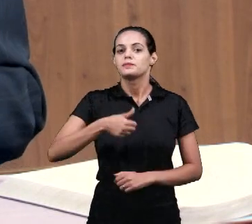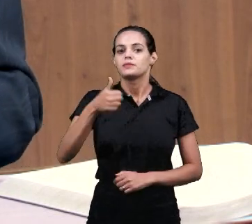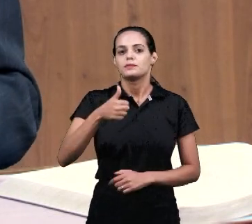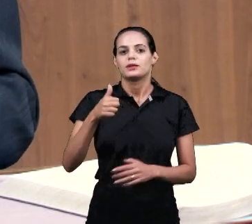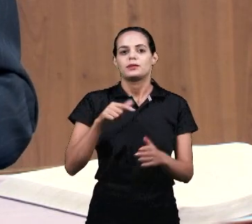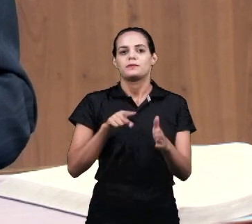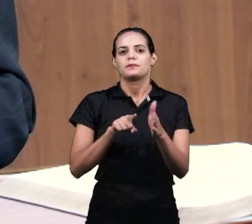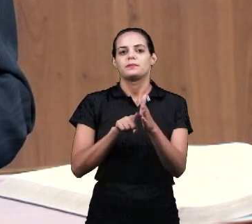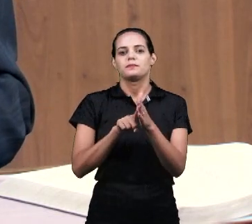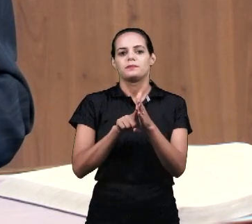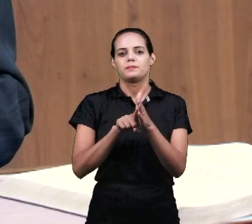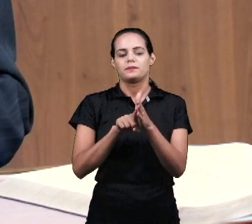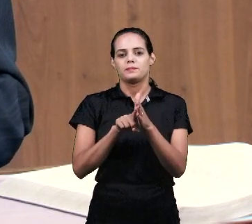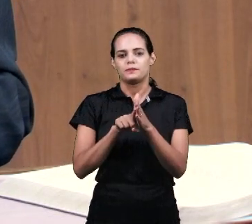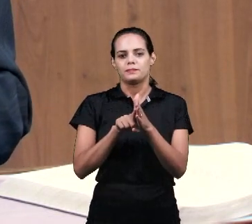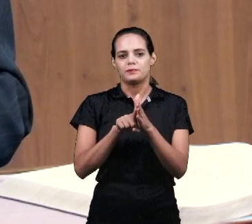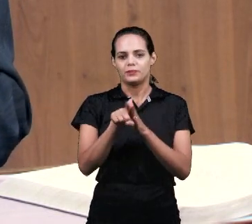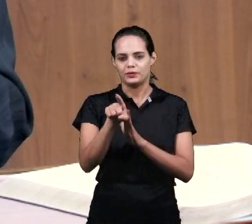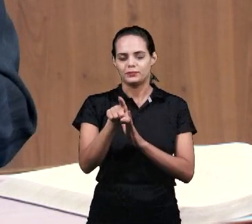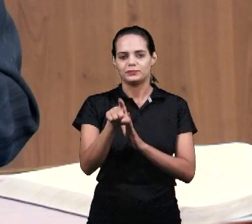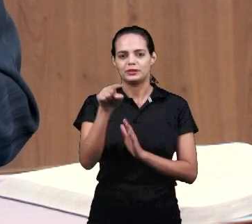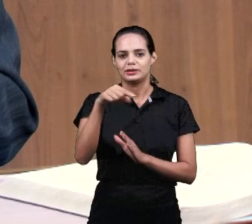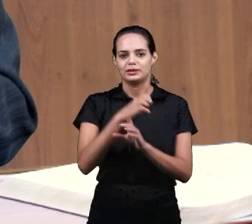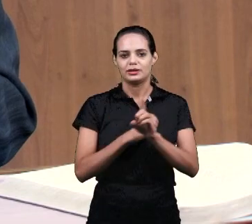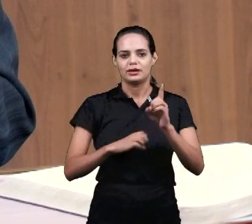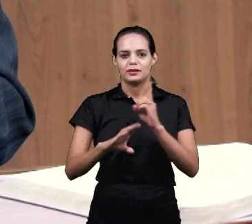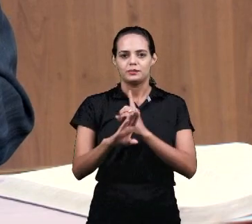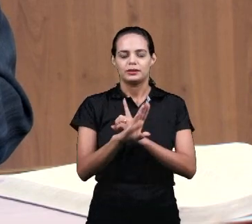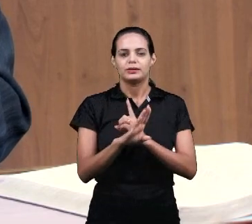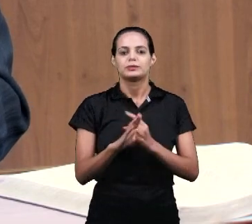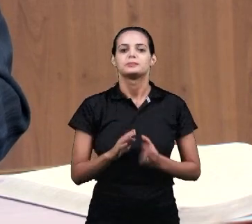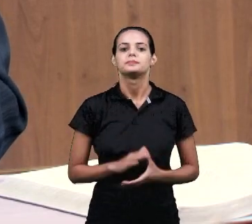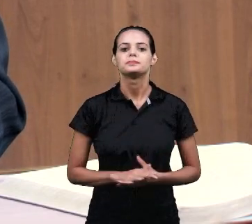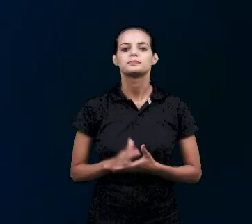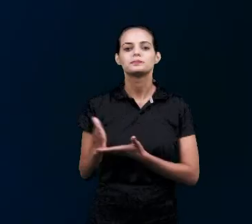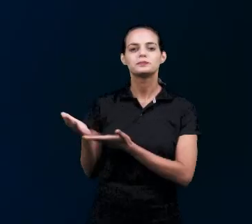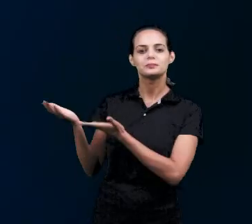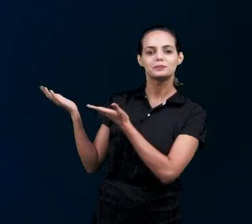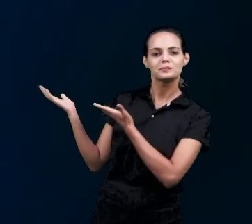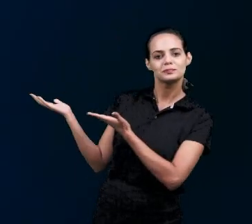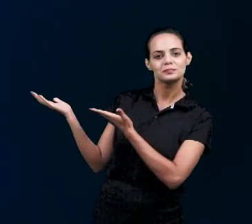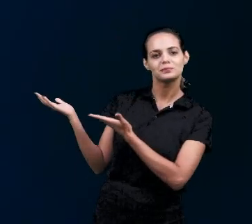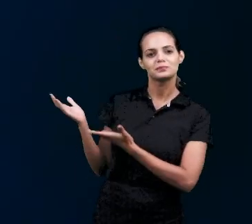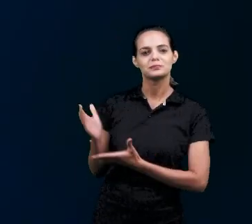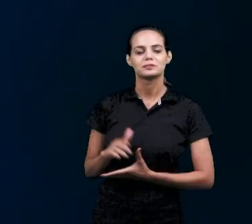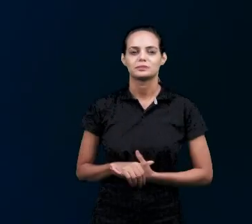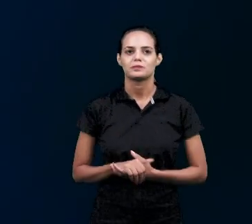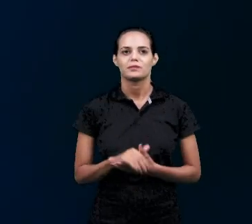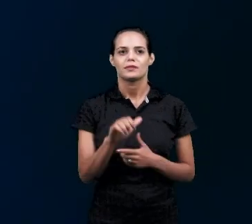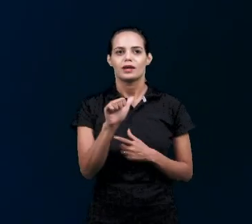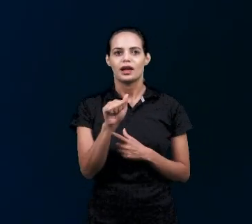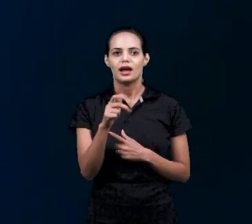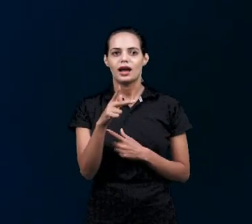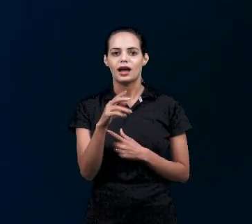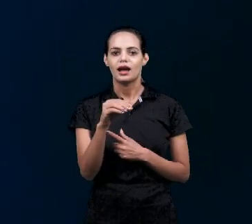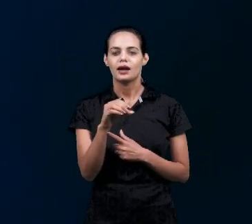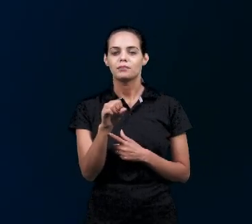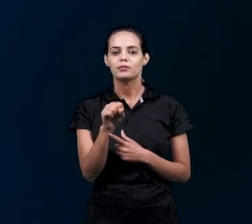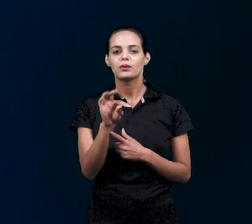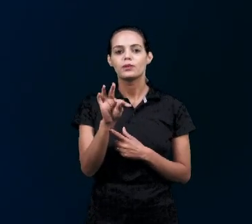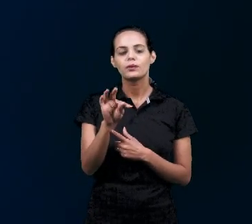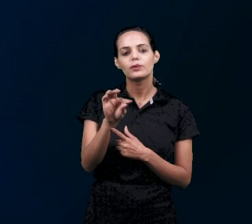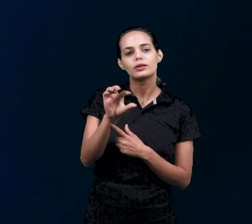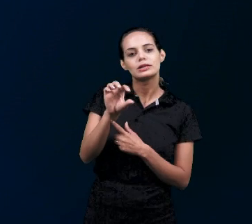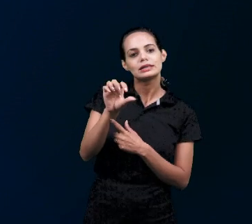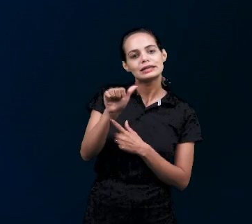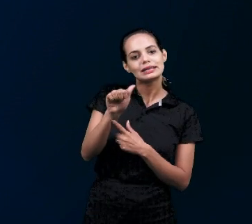école biblique dominicale. Passons aux contributions. L'apostasie, mes frères, nous savons que